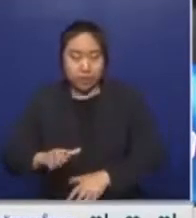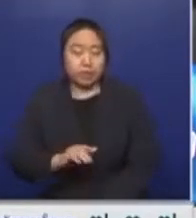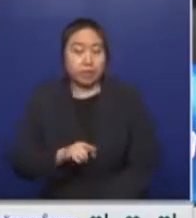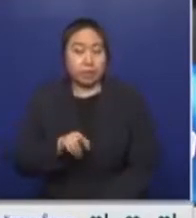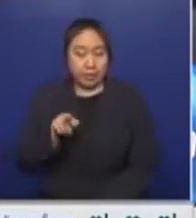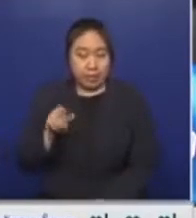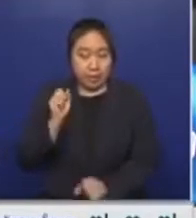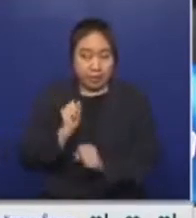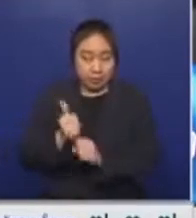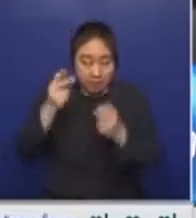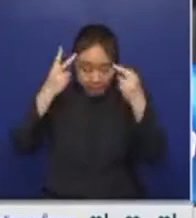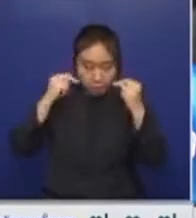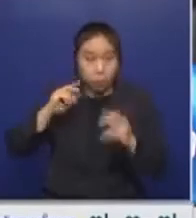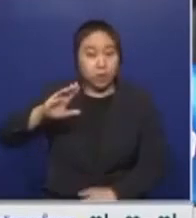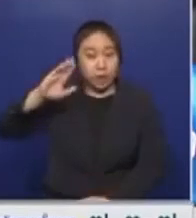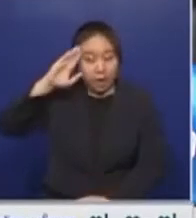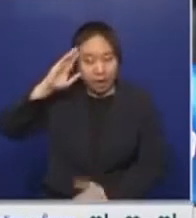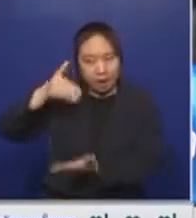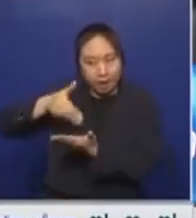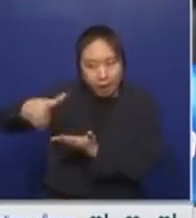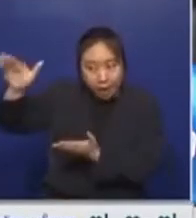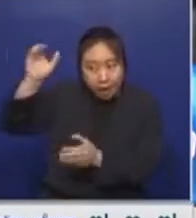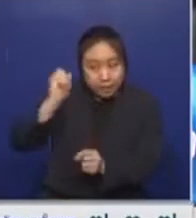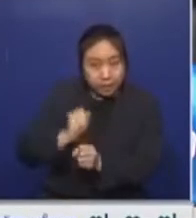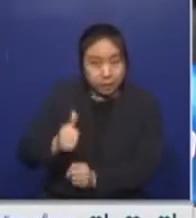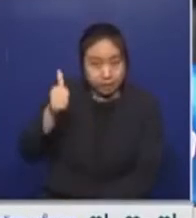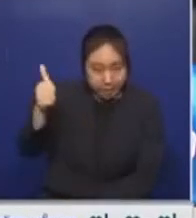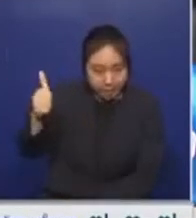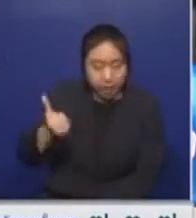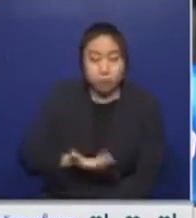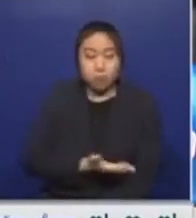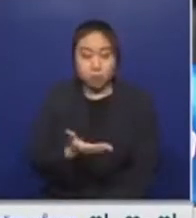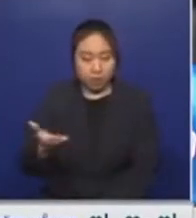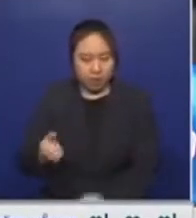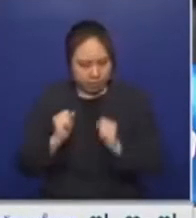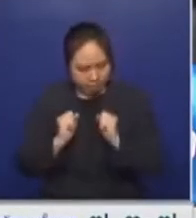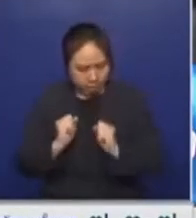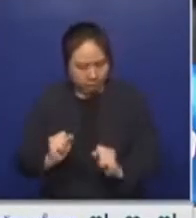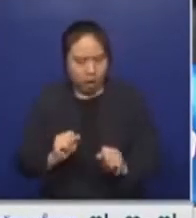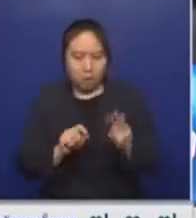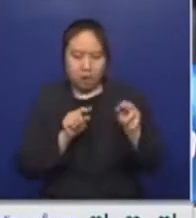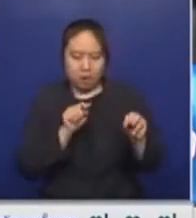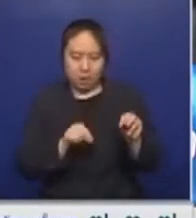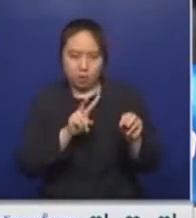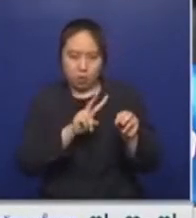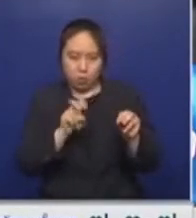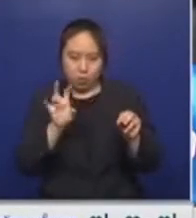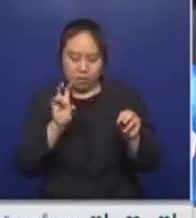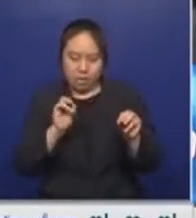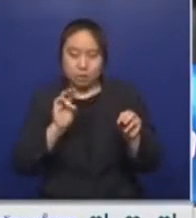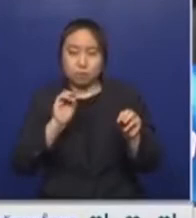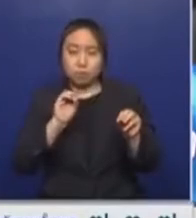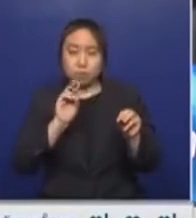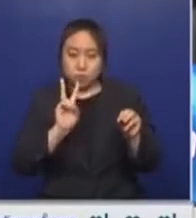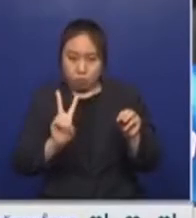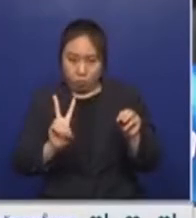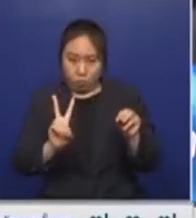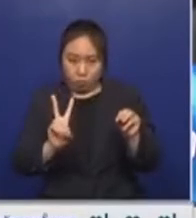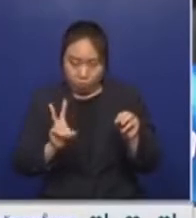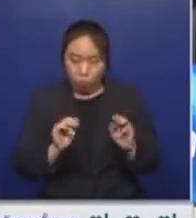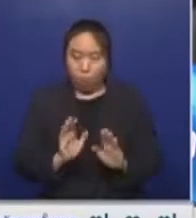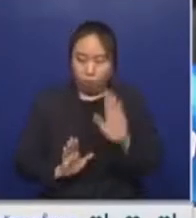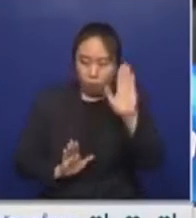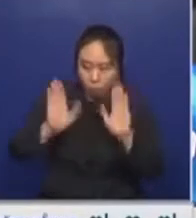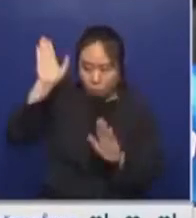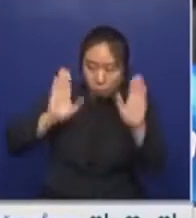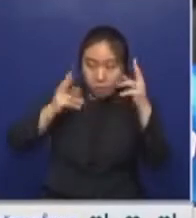พลเอกประยุทธ์ออกไปได้สำเร็จนะคะพวกท่านยังกล้าที่จะใช้มาตรา272เนี่ยโหวตเลือกน